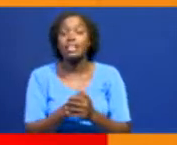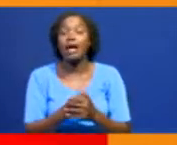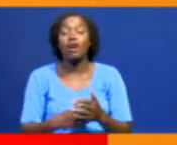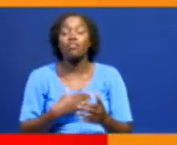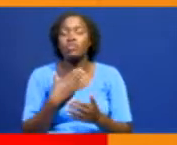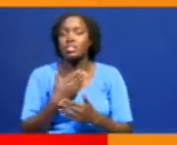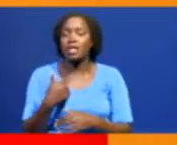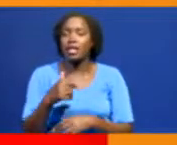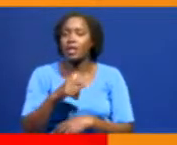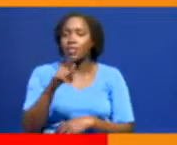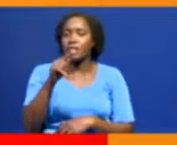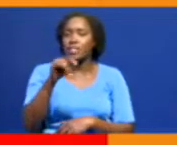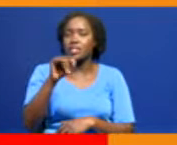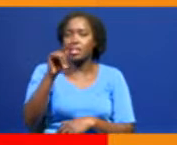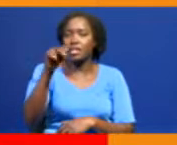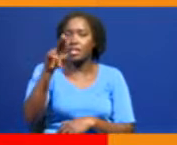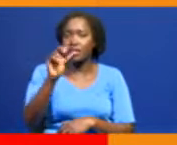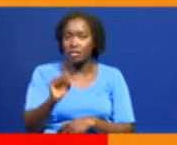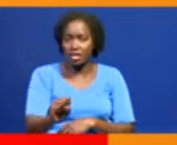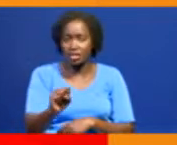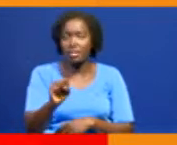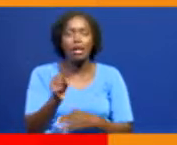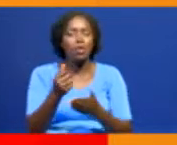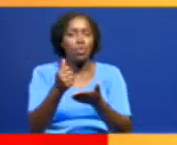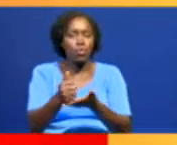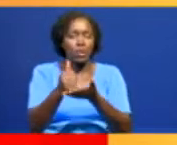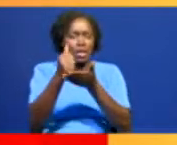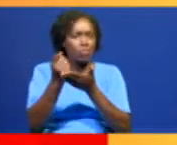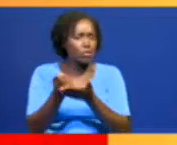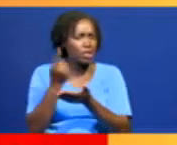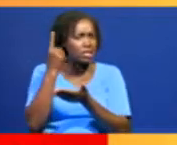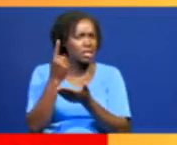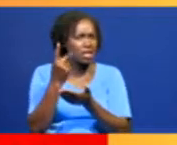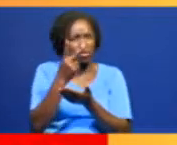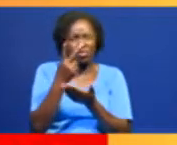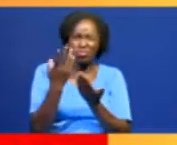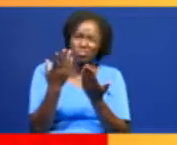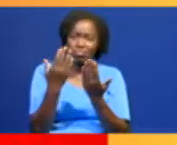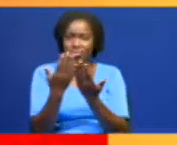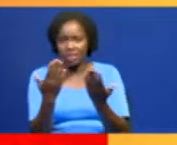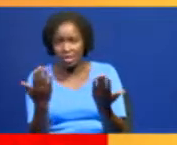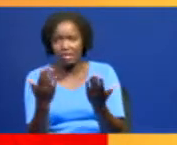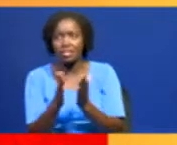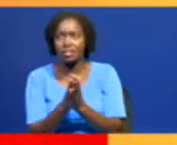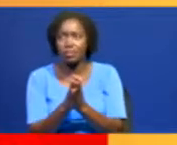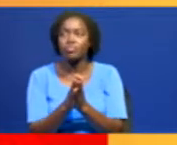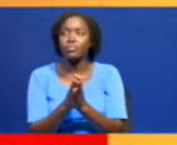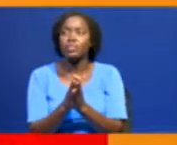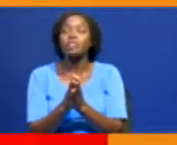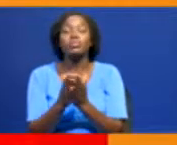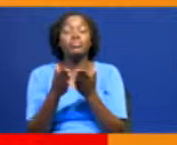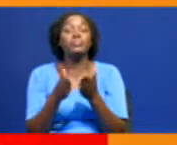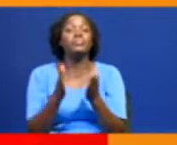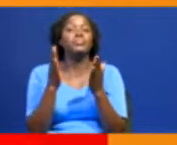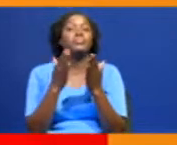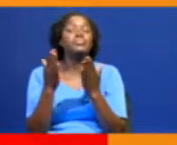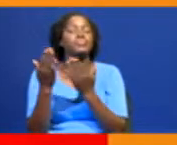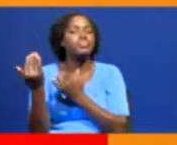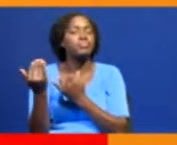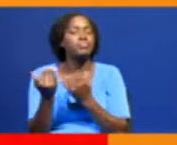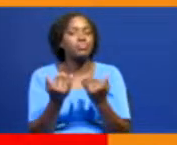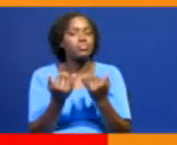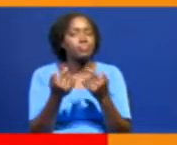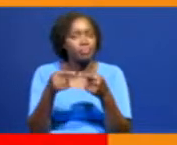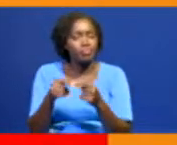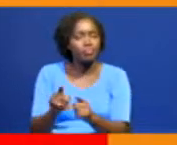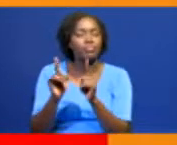ambaye ni mbunge wa Kacheliba, atakuwa anatusaidia tukuelewa mawili matatu kuhusiana na mjadala hii leo. Bila shaka mtazamaji, niruhusu tu nimpe fursa mwenyewe